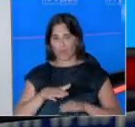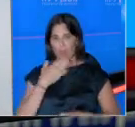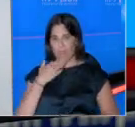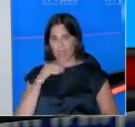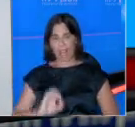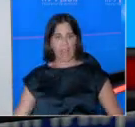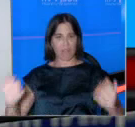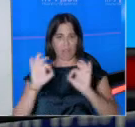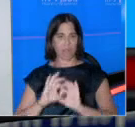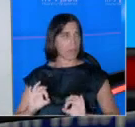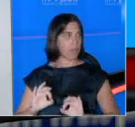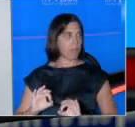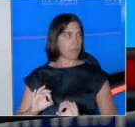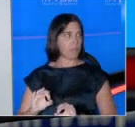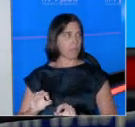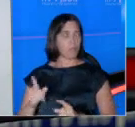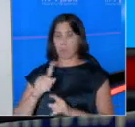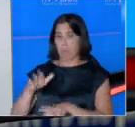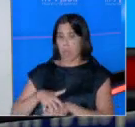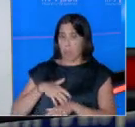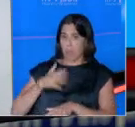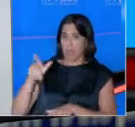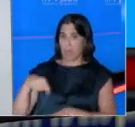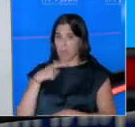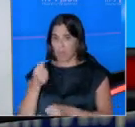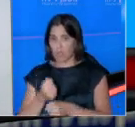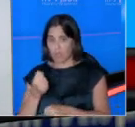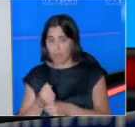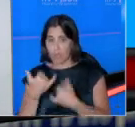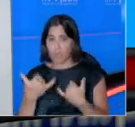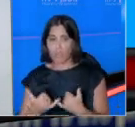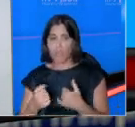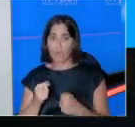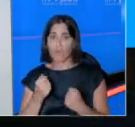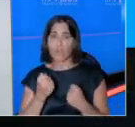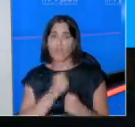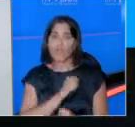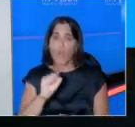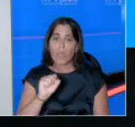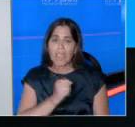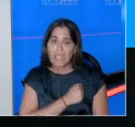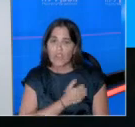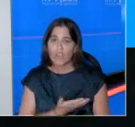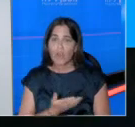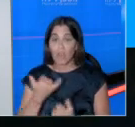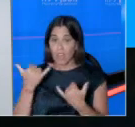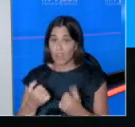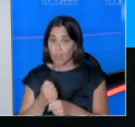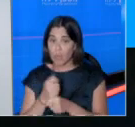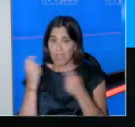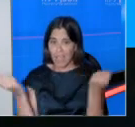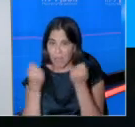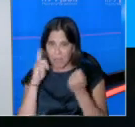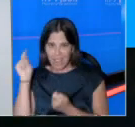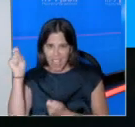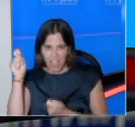אף פעם. אגב, אני לא מתרגש גם ממה שעושה עכשיו סמוטריץ'. סמוטריץ' כרגע מנהל קמפיין, אגב, בצורה מאוד מאוד